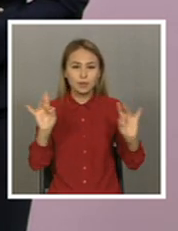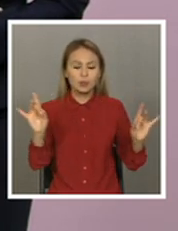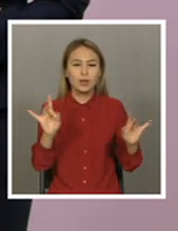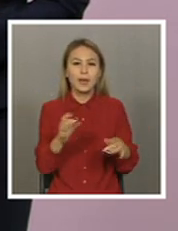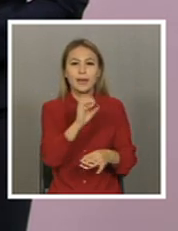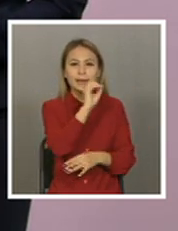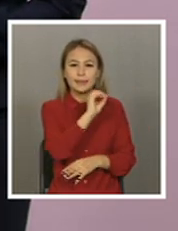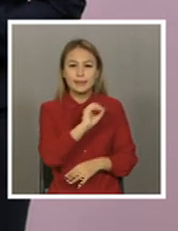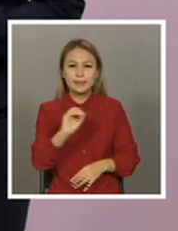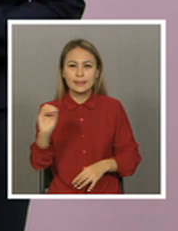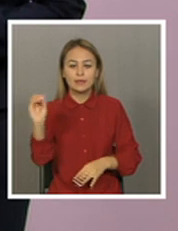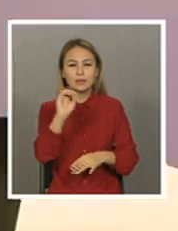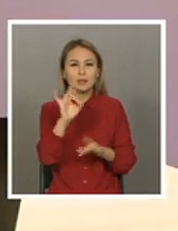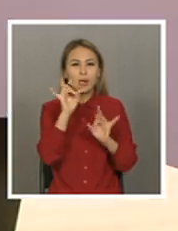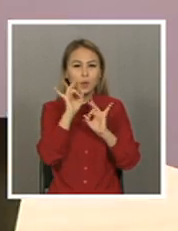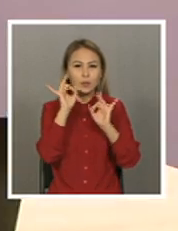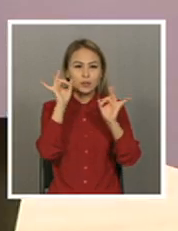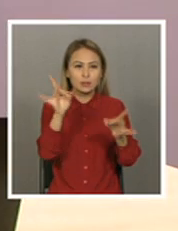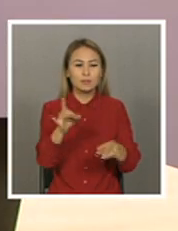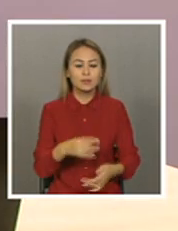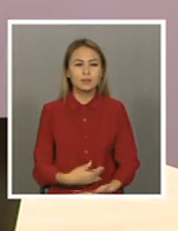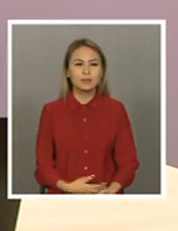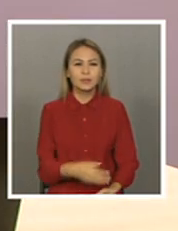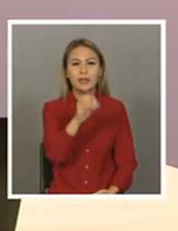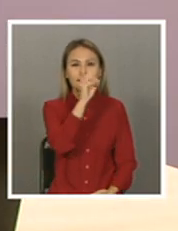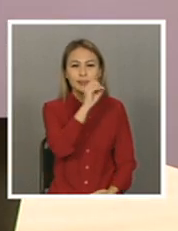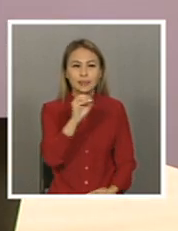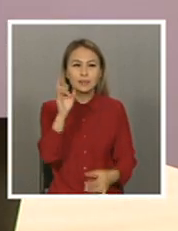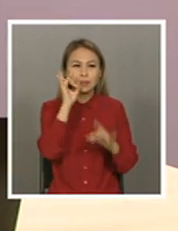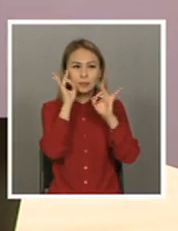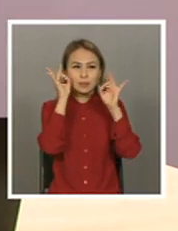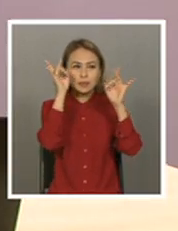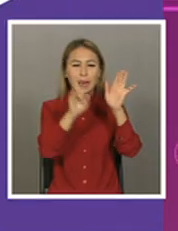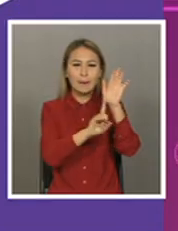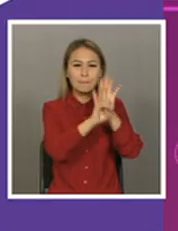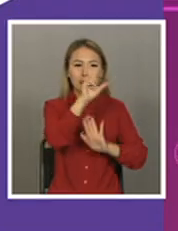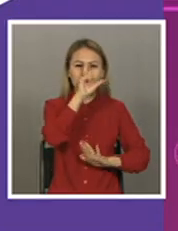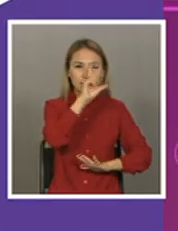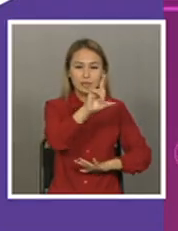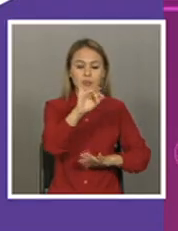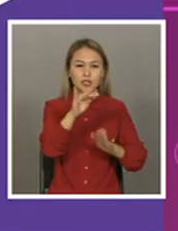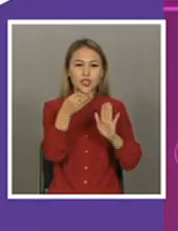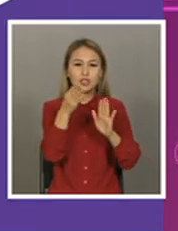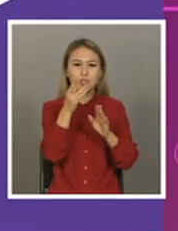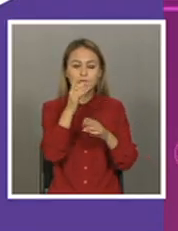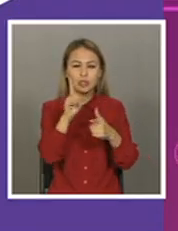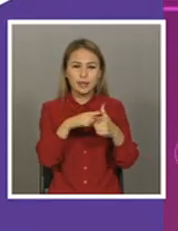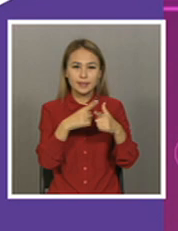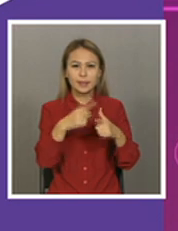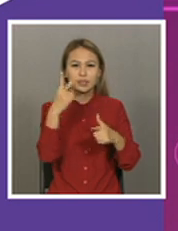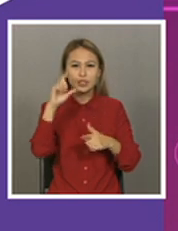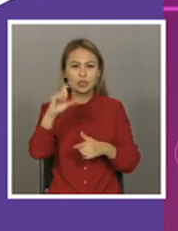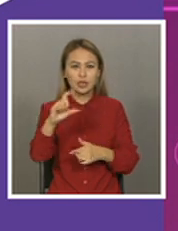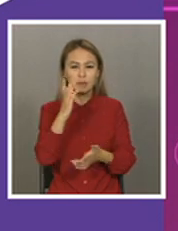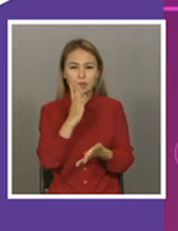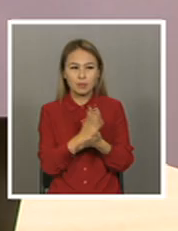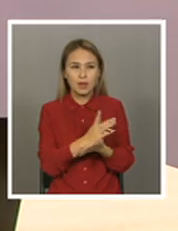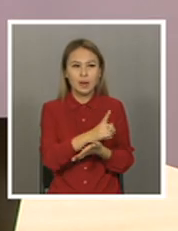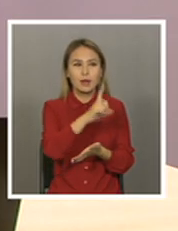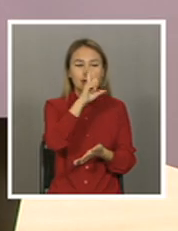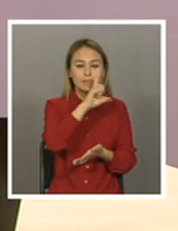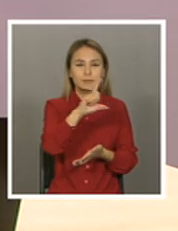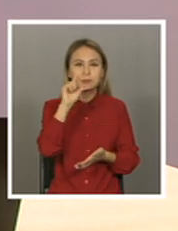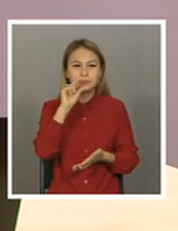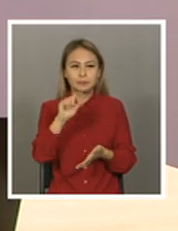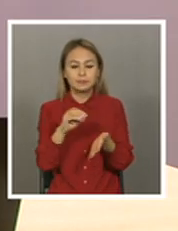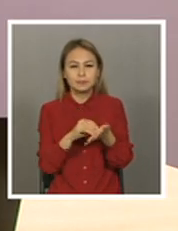е дыбысы дауысты дыбыс. Е дыбысының бас әріпі және кіші әріпі болады. Әріптер баспа